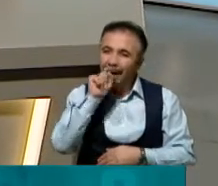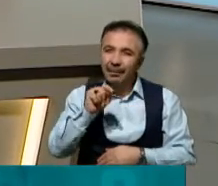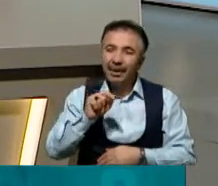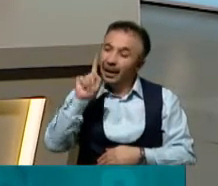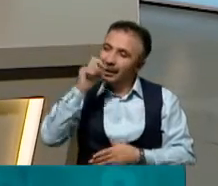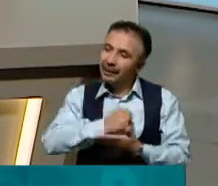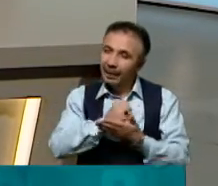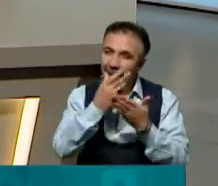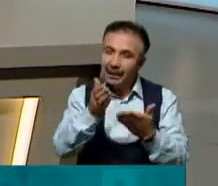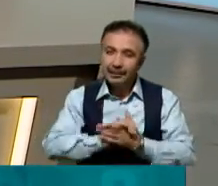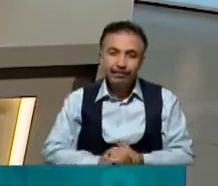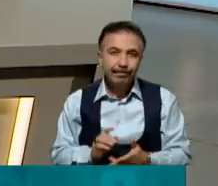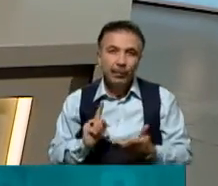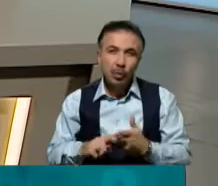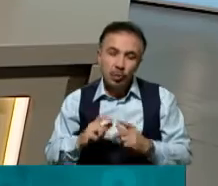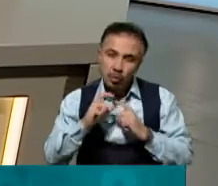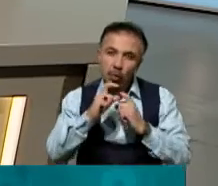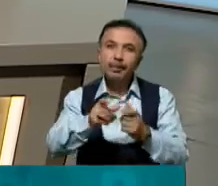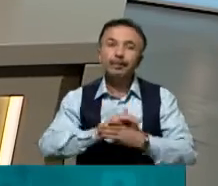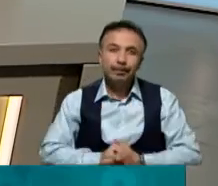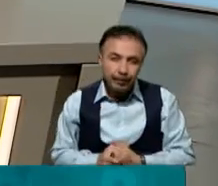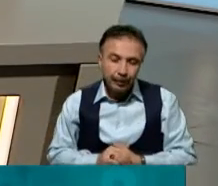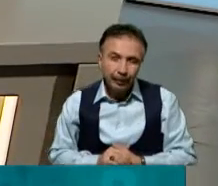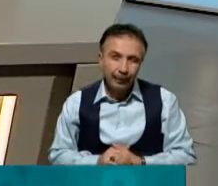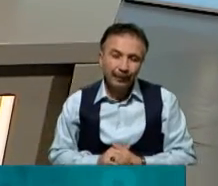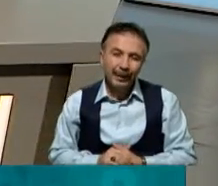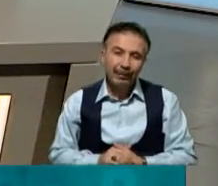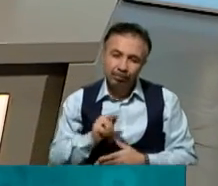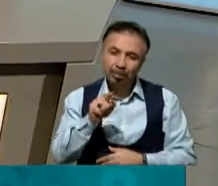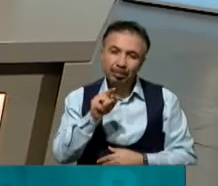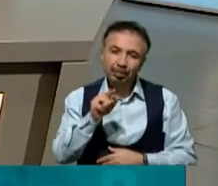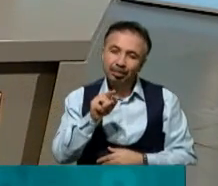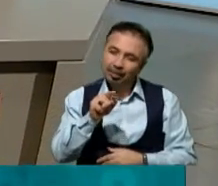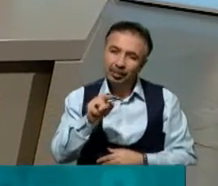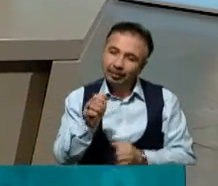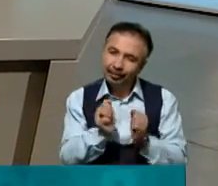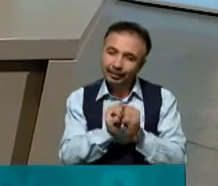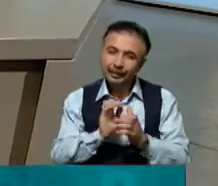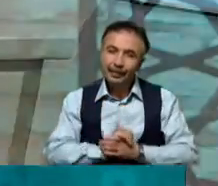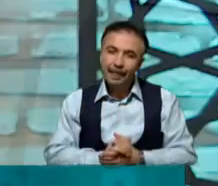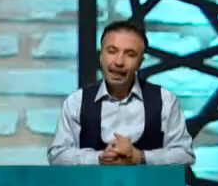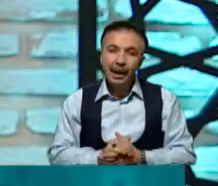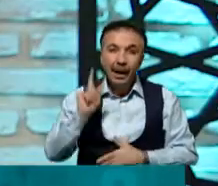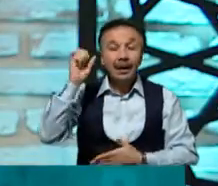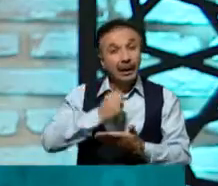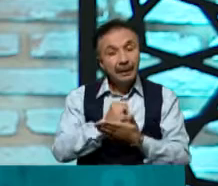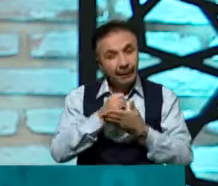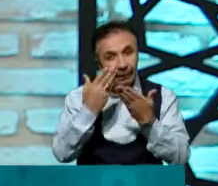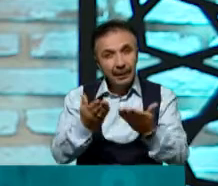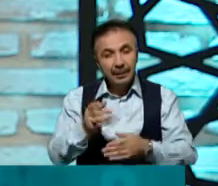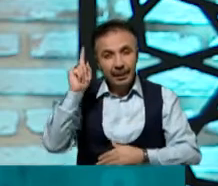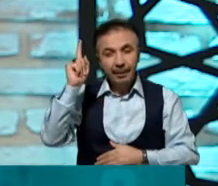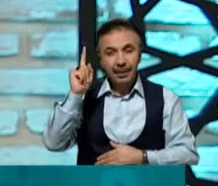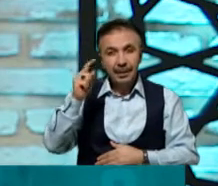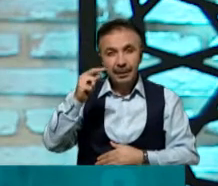size. 3. sorunuzu da alalım. İşte buydu. Ha, bu yani muydu? 2 tane. Peki. Şifa diliyorum size. Rabbimiz